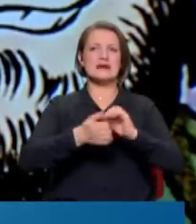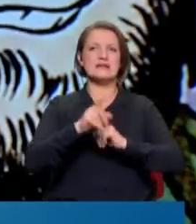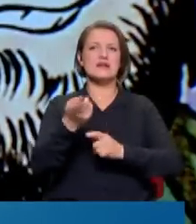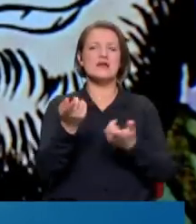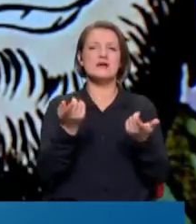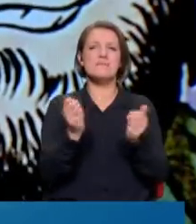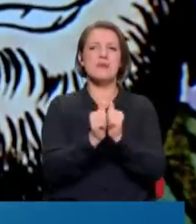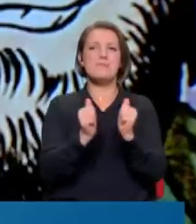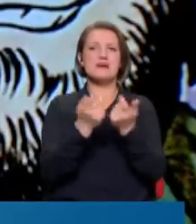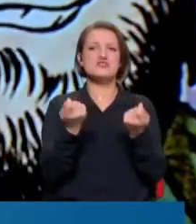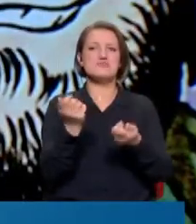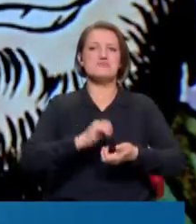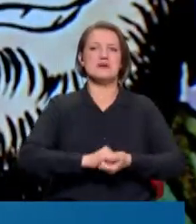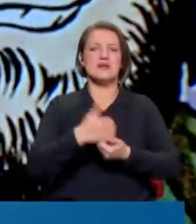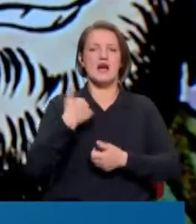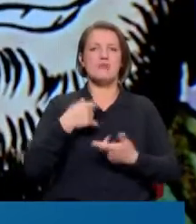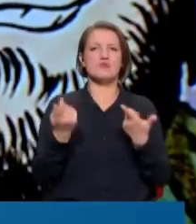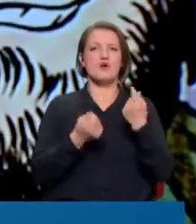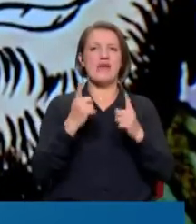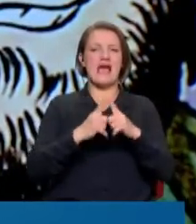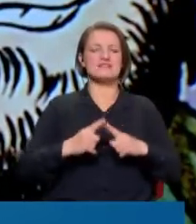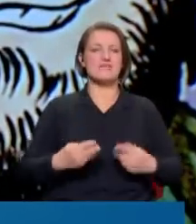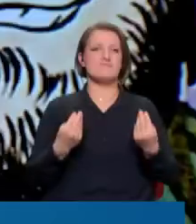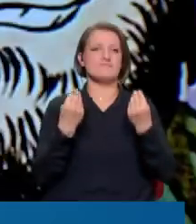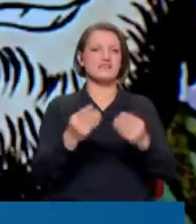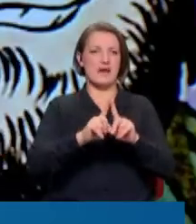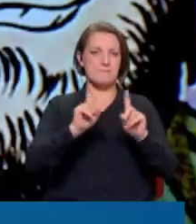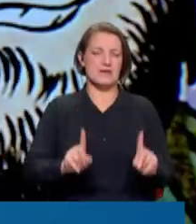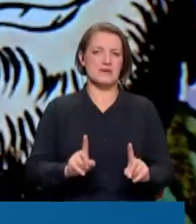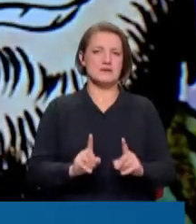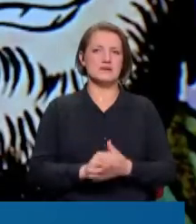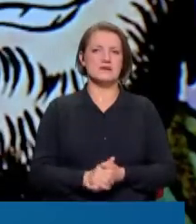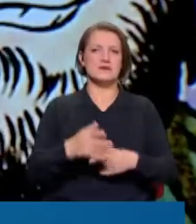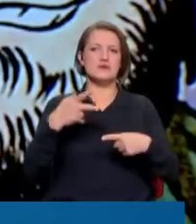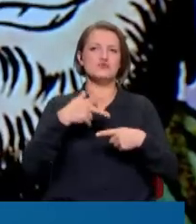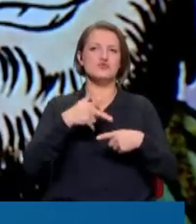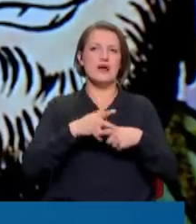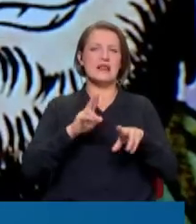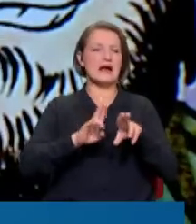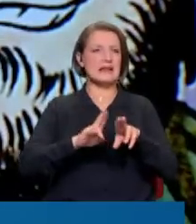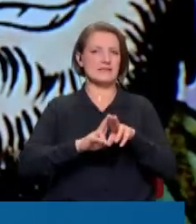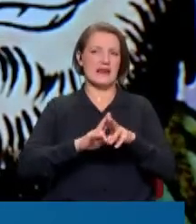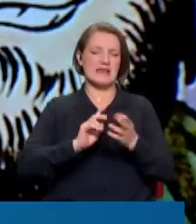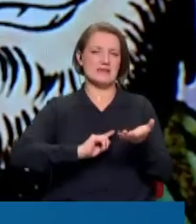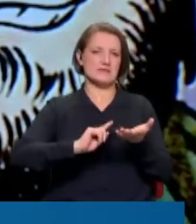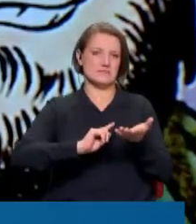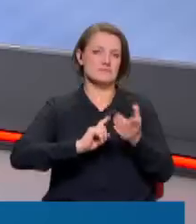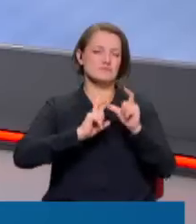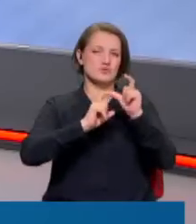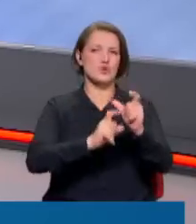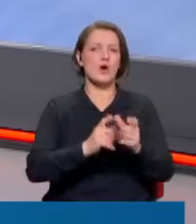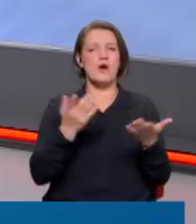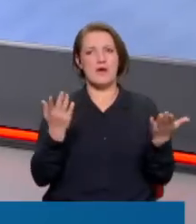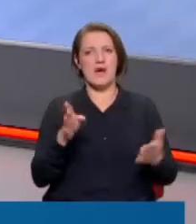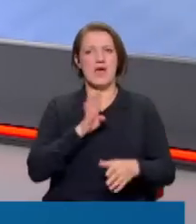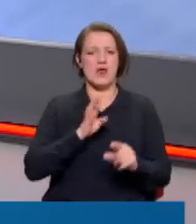yapılarla işbirliğindeki kamu görevlileri hesap verecek mi diye soruyor Zülal Kalkan Dere Madem